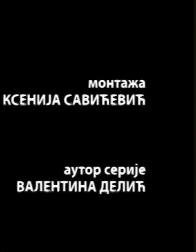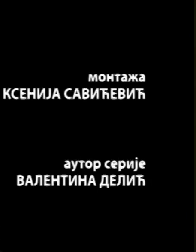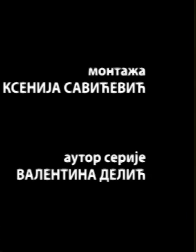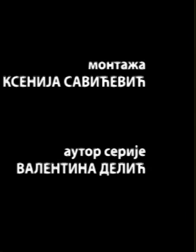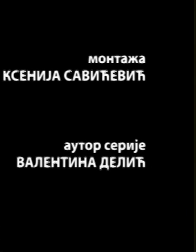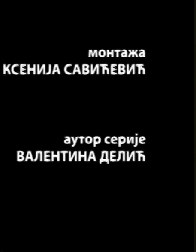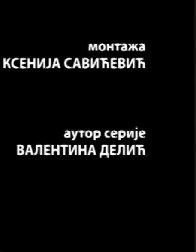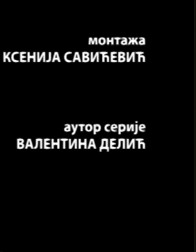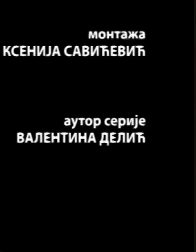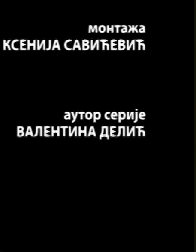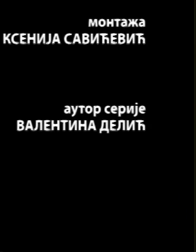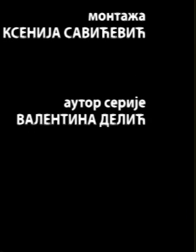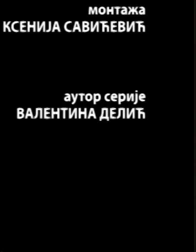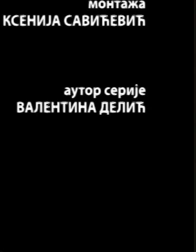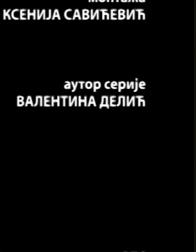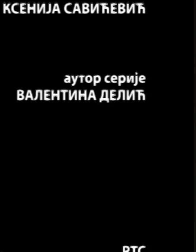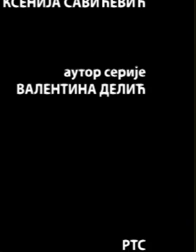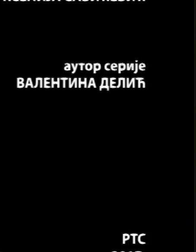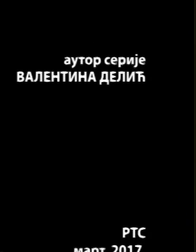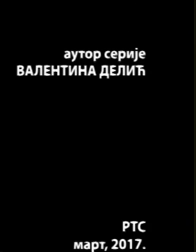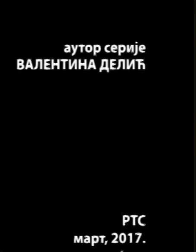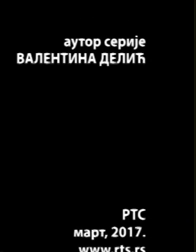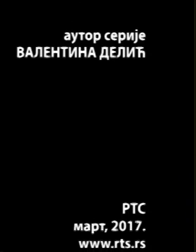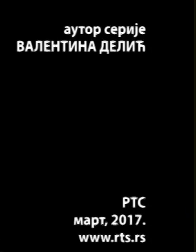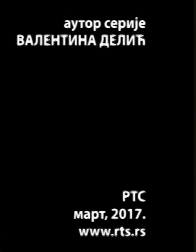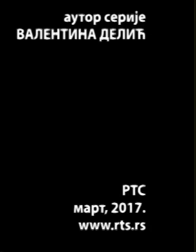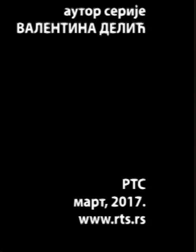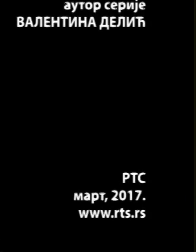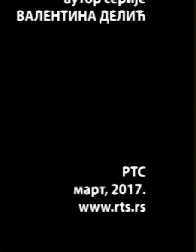place where my head is bending low.